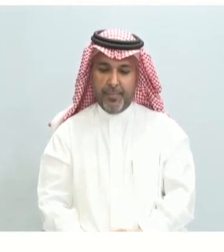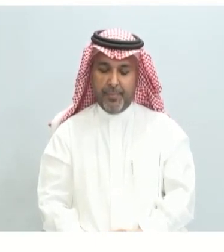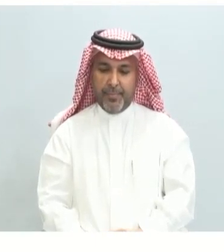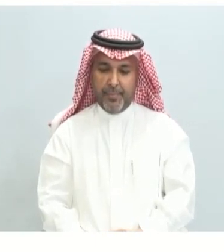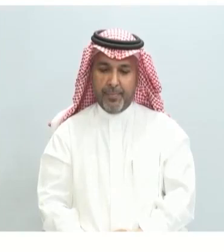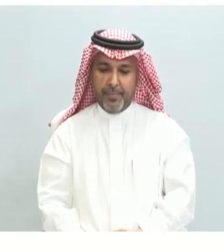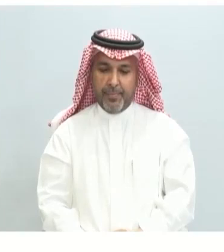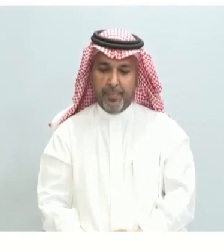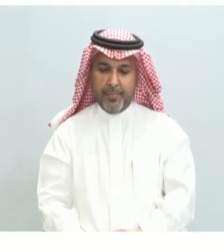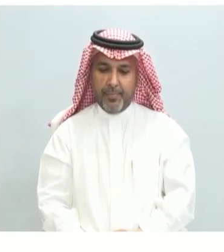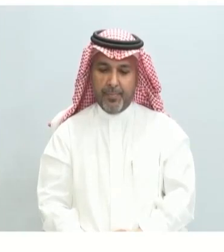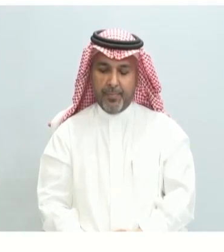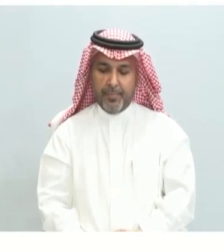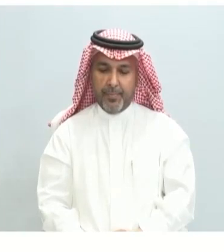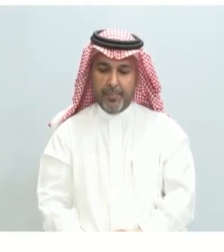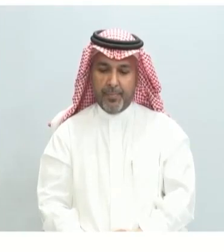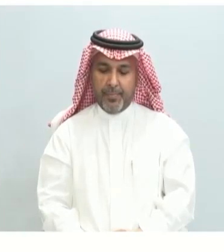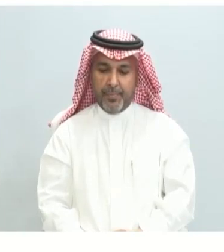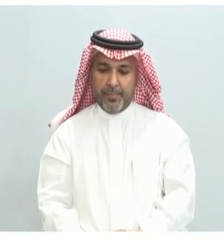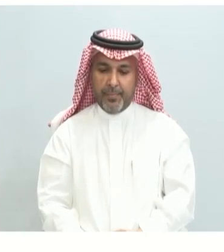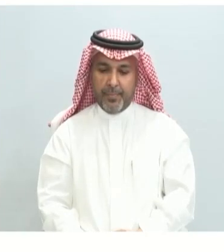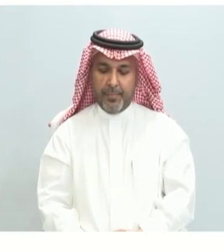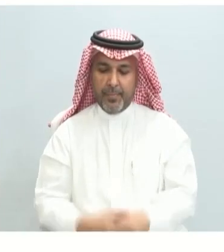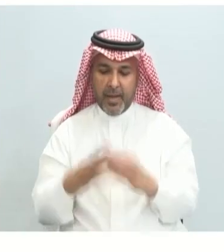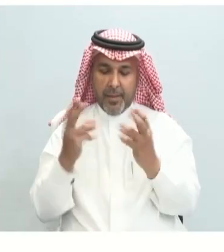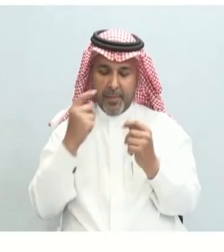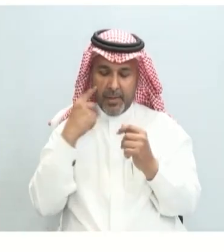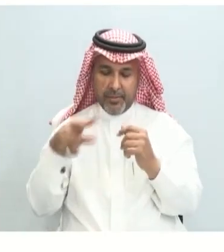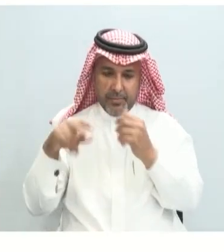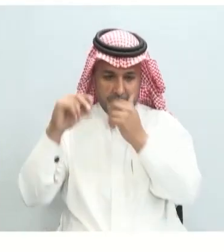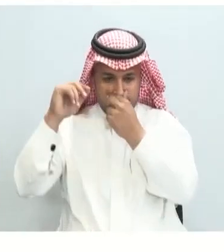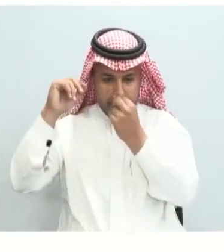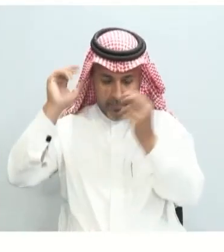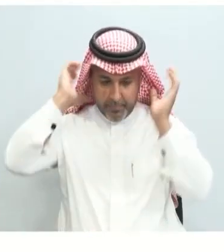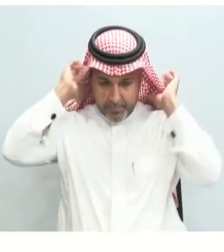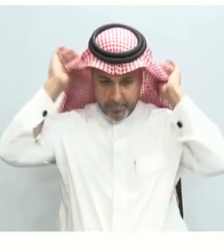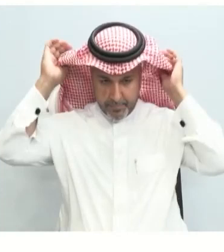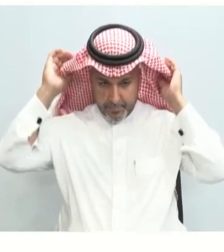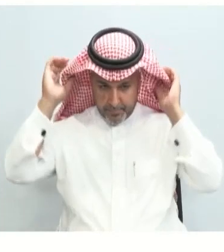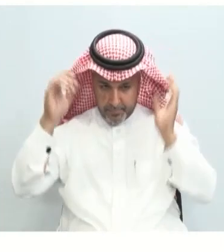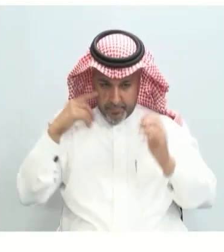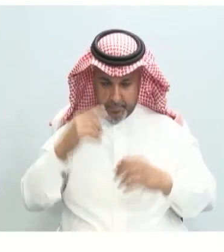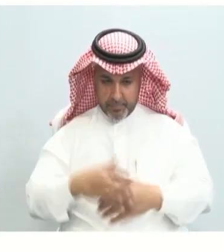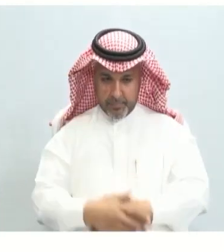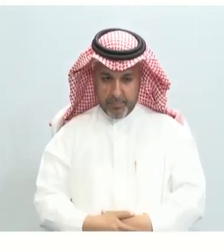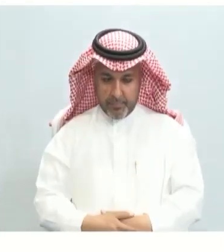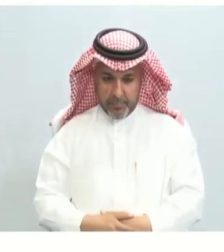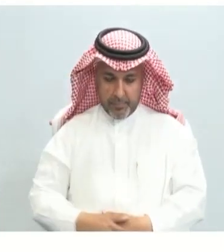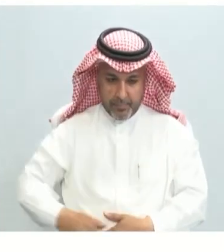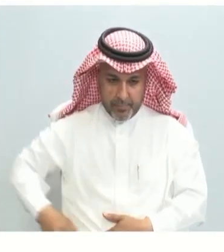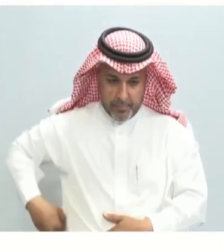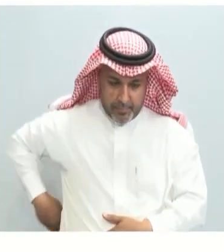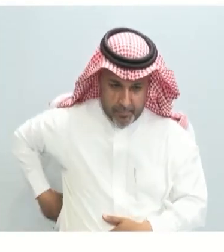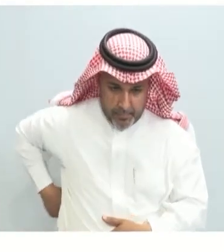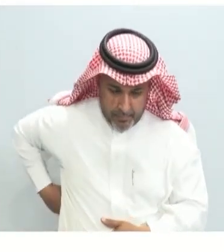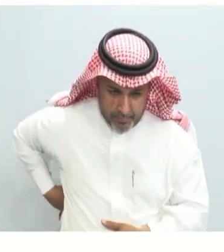107 على 12 ويلا نحسب مع بعض باستخدام الال الحاسب وقول فت ساين